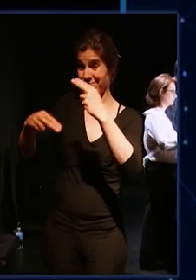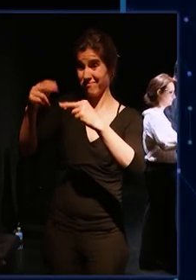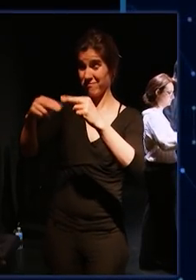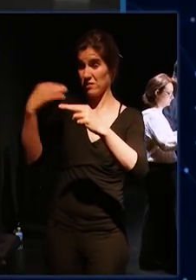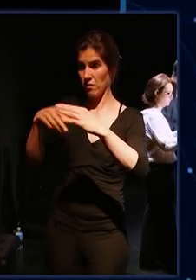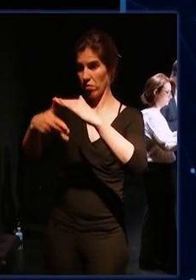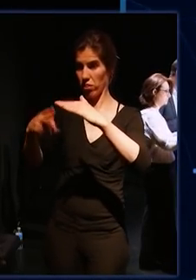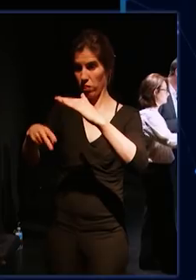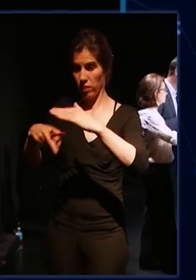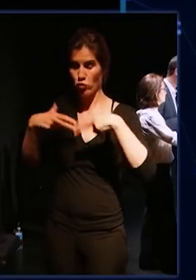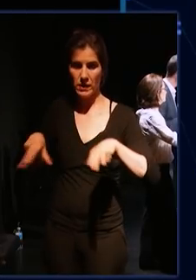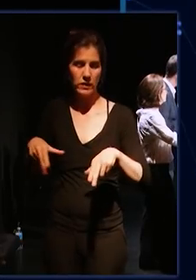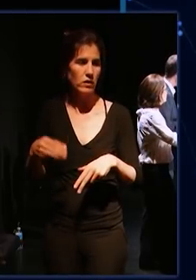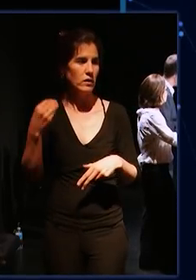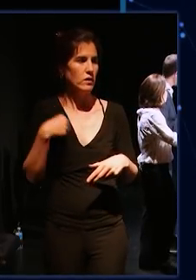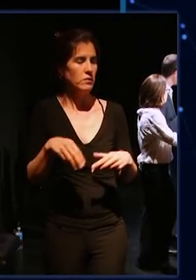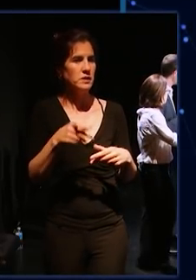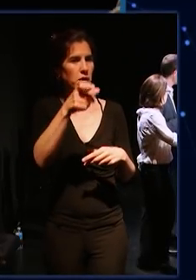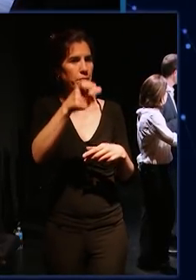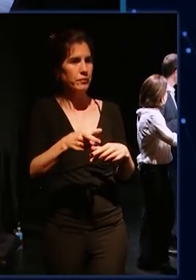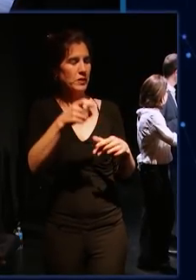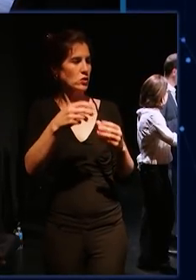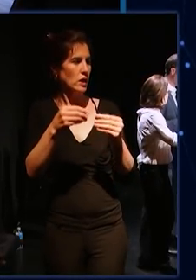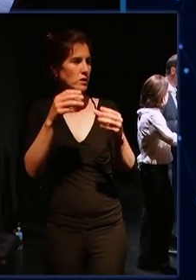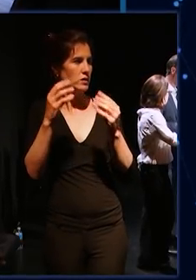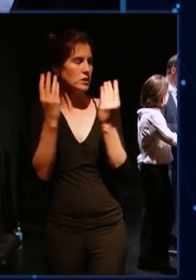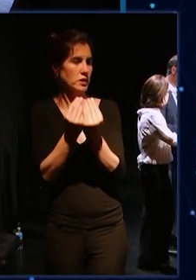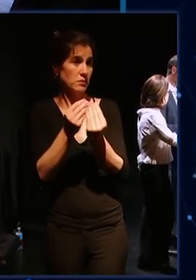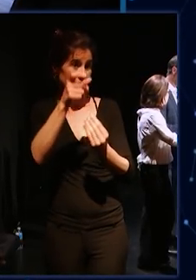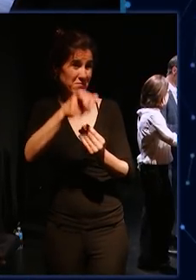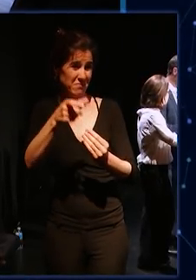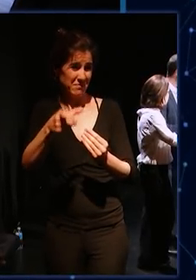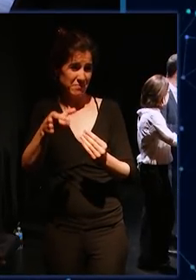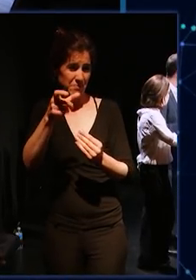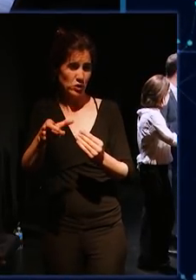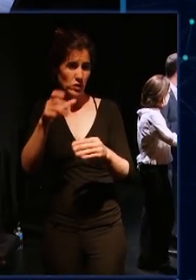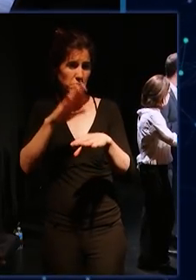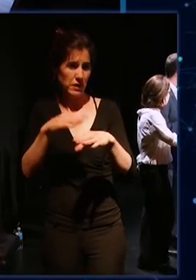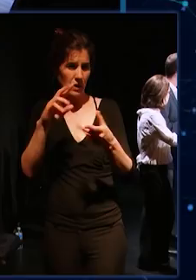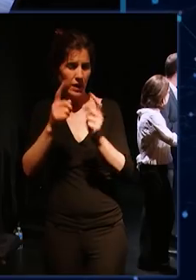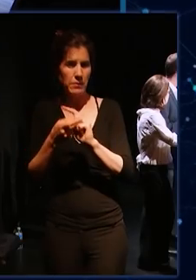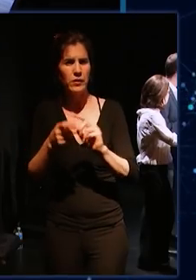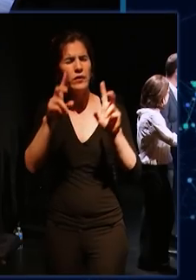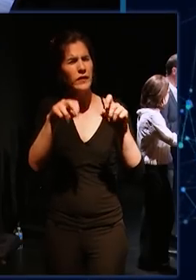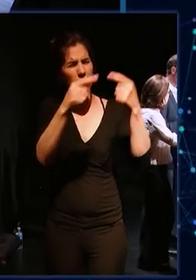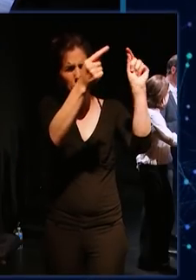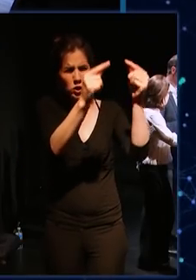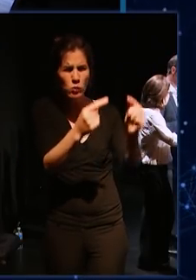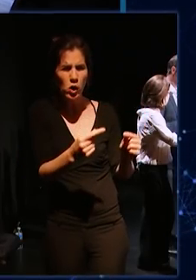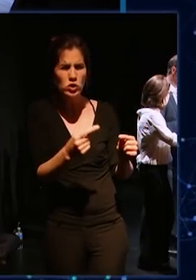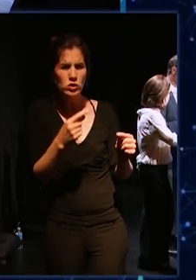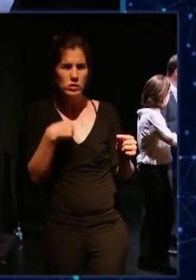Blanco, de Gent pel Canvi. Merci. Bueno, l'Enric comentava el tema del pressupost, que crec que hi comptabilitza no, la despesa